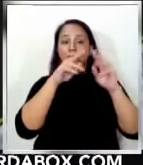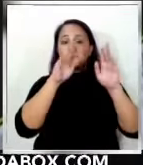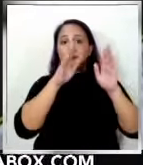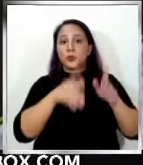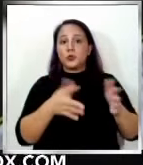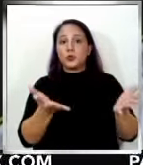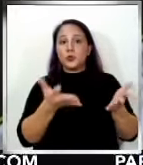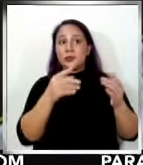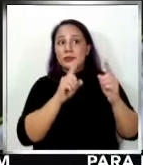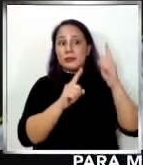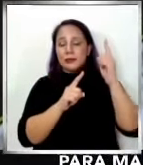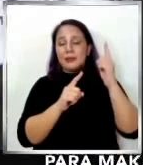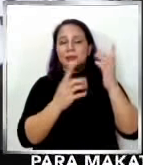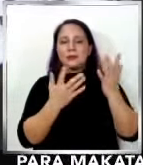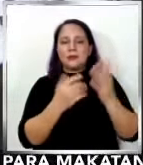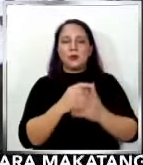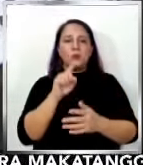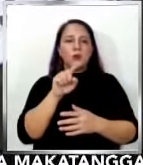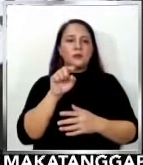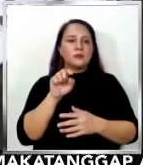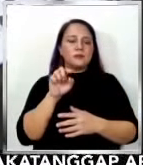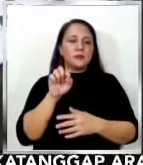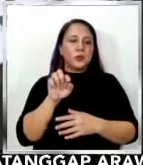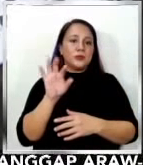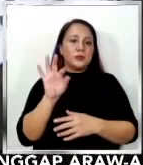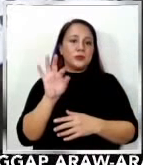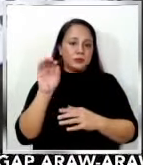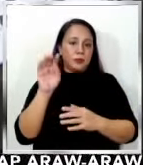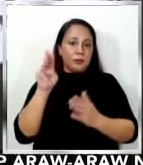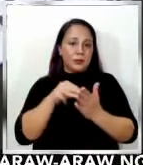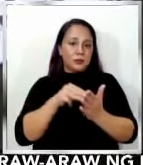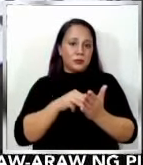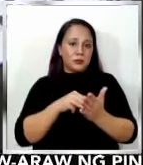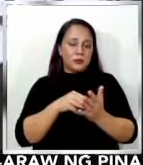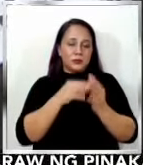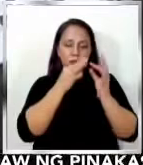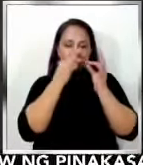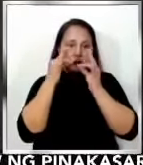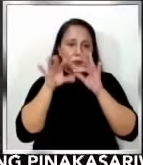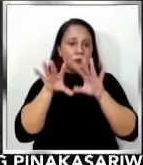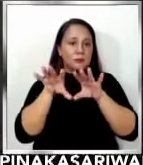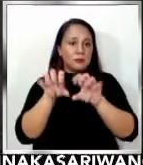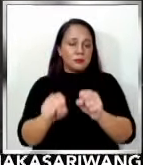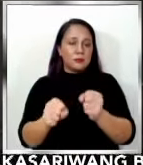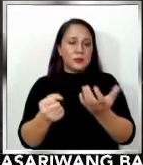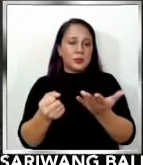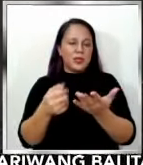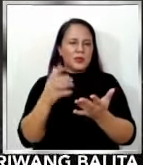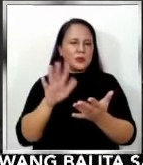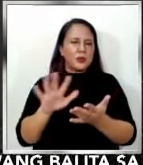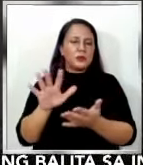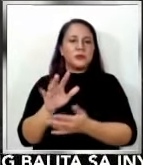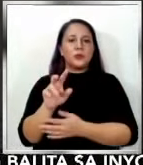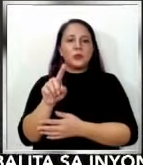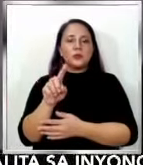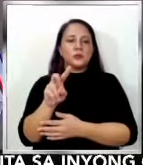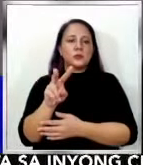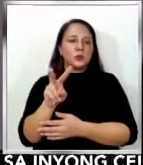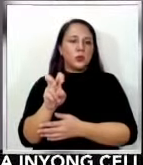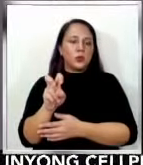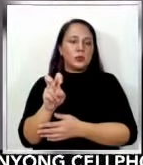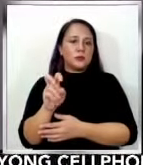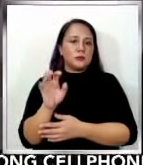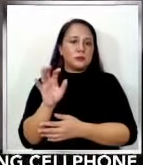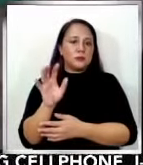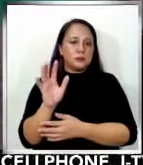nasa 1.7 million pesos ng hinihinalang shabu ang nakumpiska na may bigat na 250 gramo.